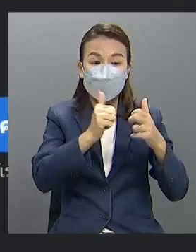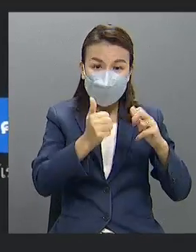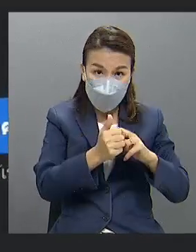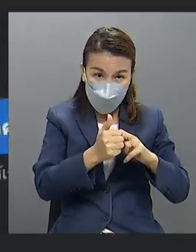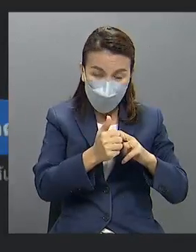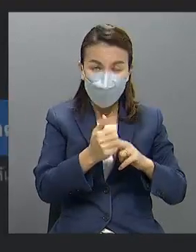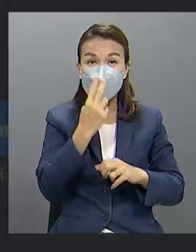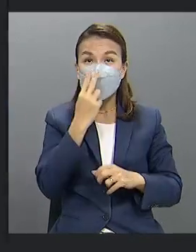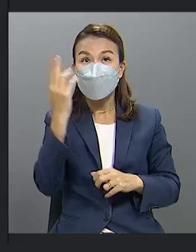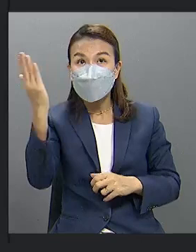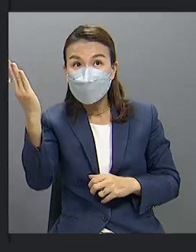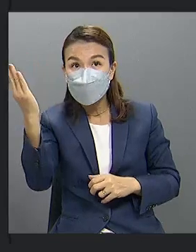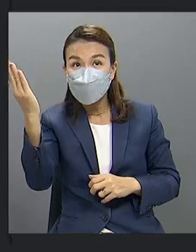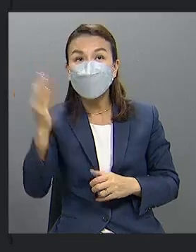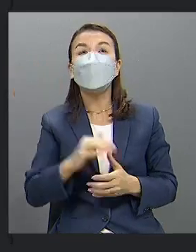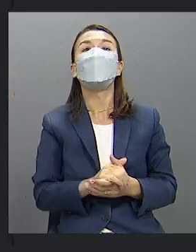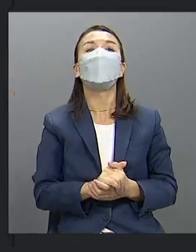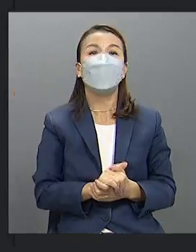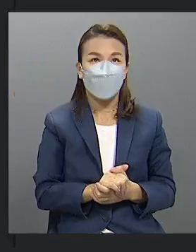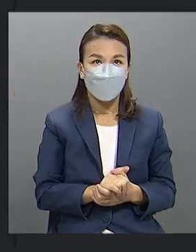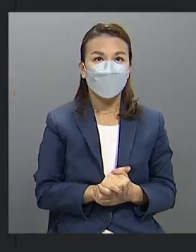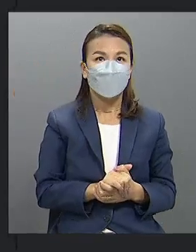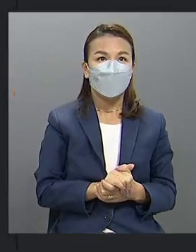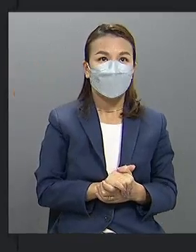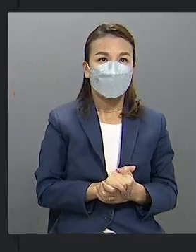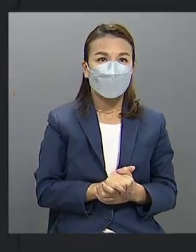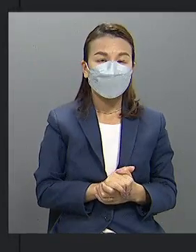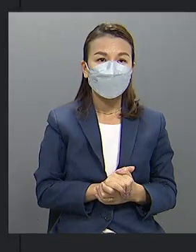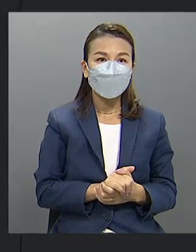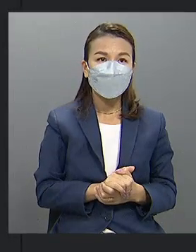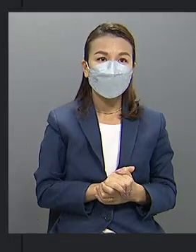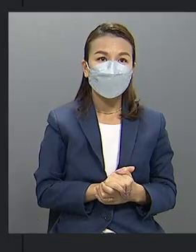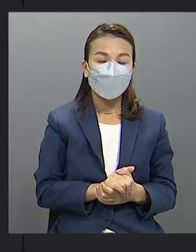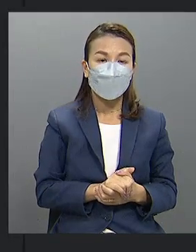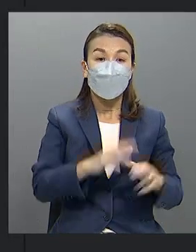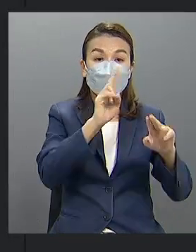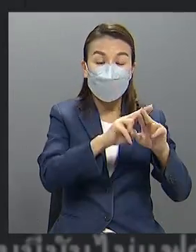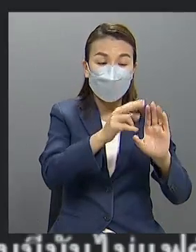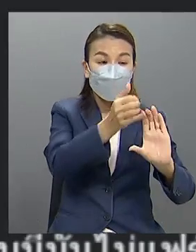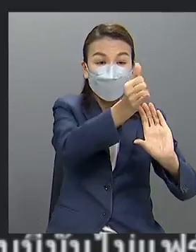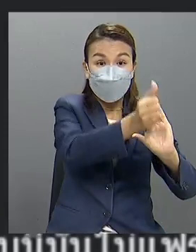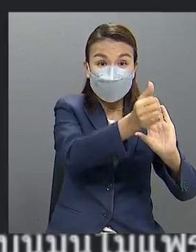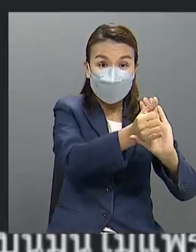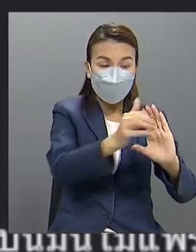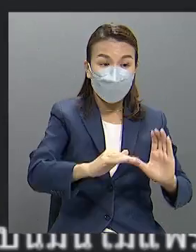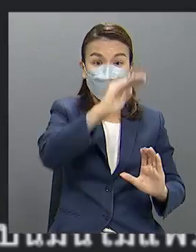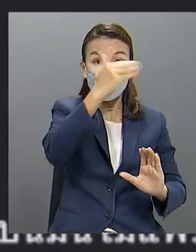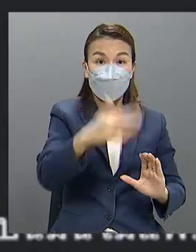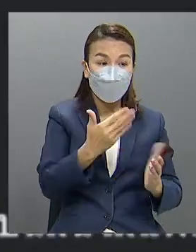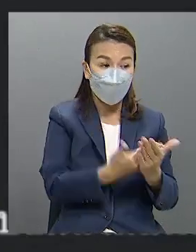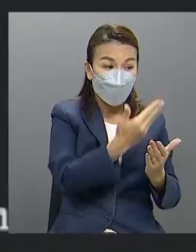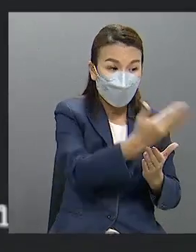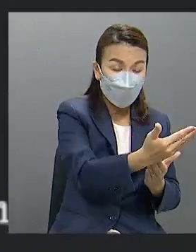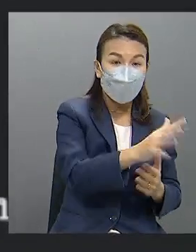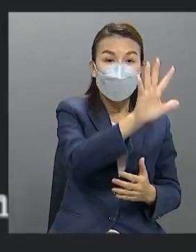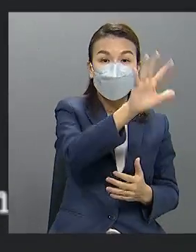ยงลูกอย่างมีความสุขบายมัมมี่อภัณฑ์ค่ะก็บอกว่าจะเปลี่ยนคาซีทให้ลูกลูกเนี่ยเริ่มโตแล้วตอนที่ซื้อให้ลูกคนแรกซื้อมา